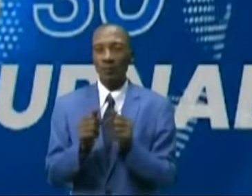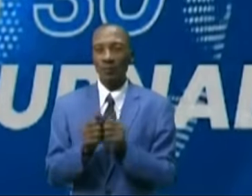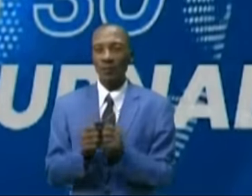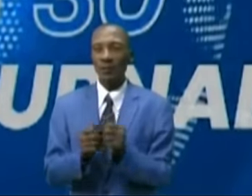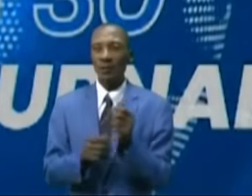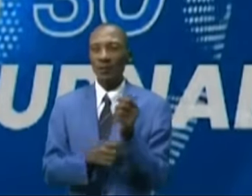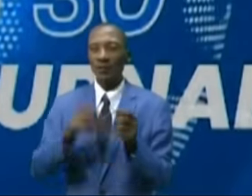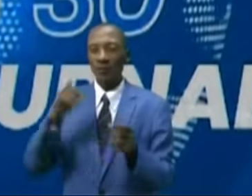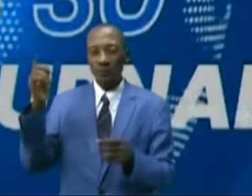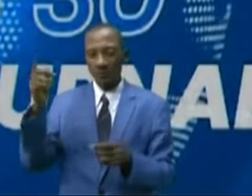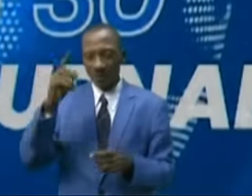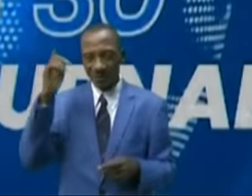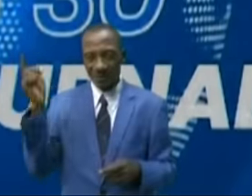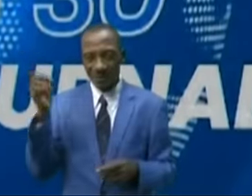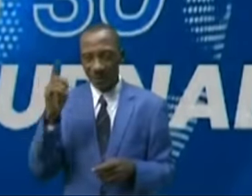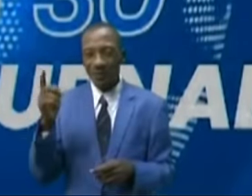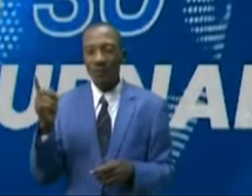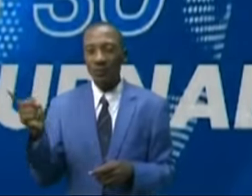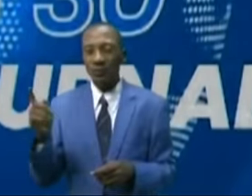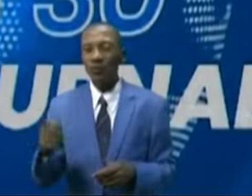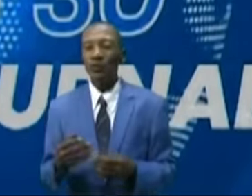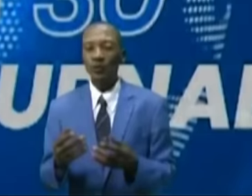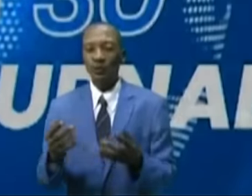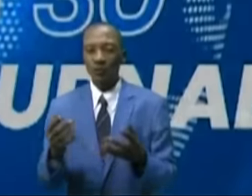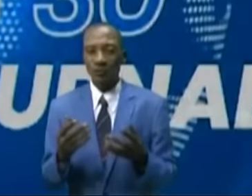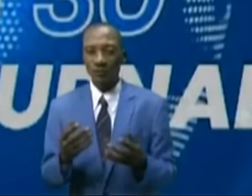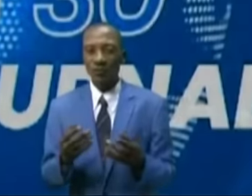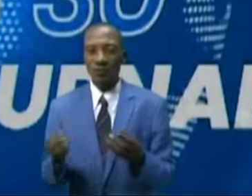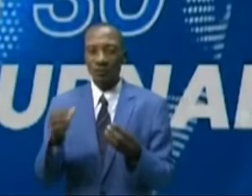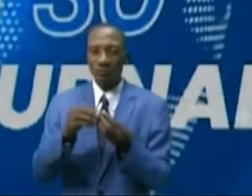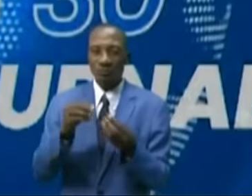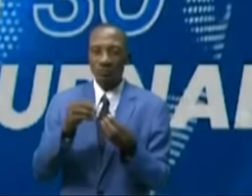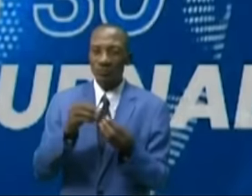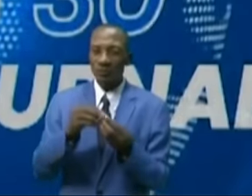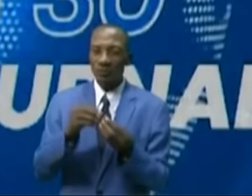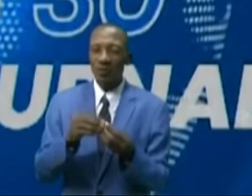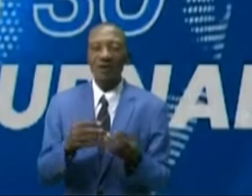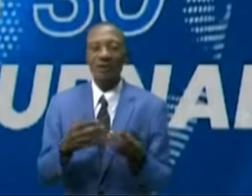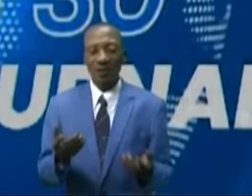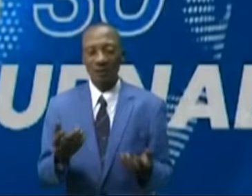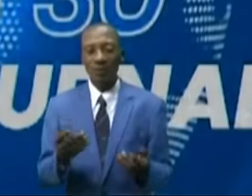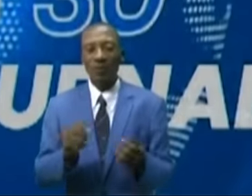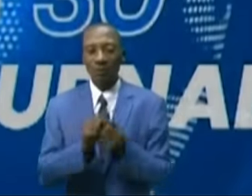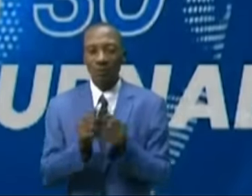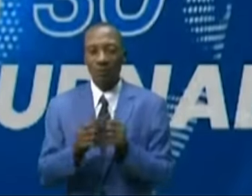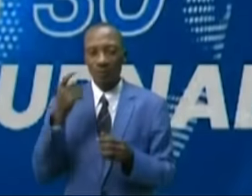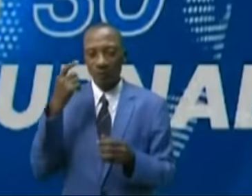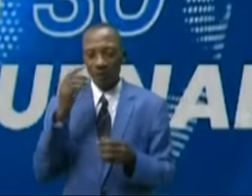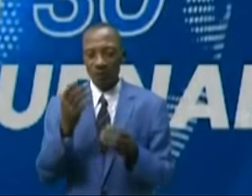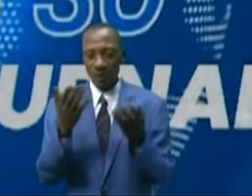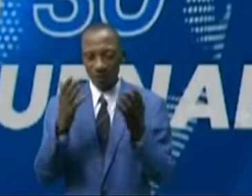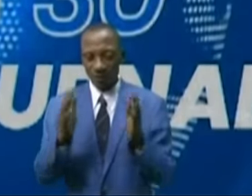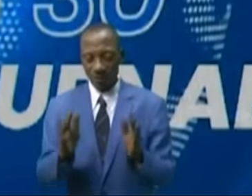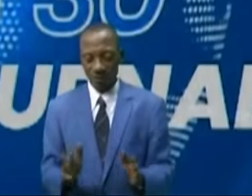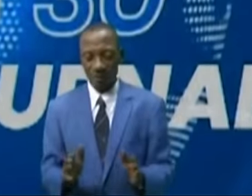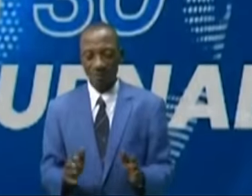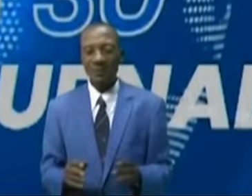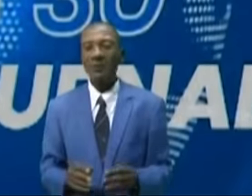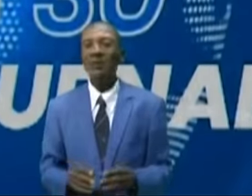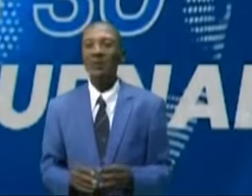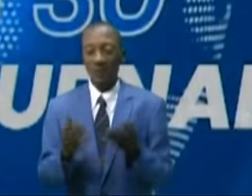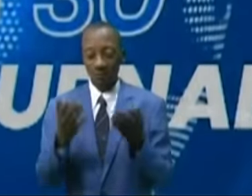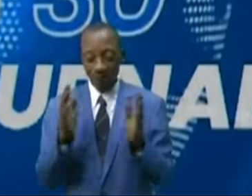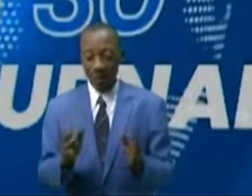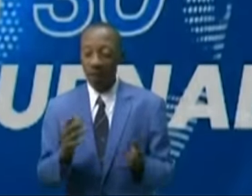hors session de l'examen d'État. À Kinshasa, le ministre de l'EPST a exhorté les finalistes à un travail